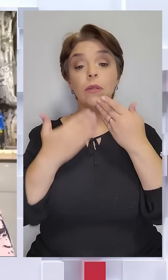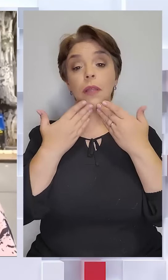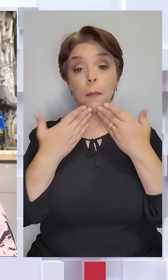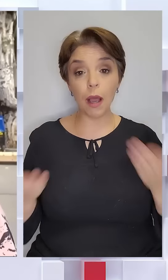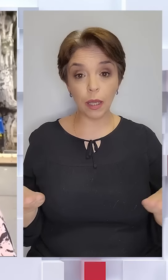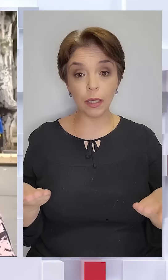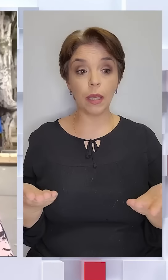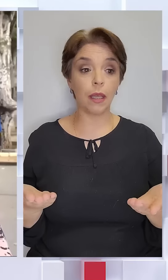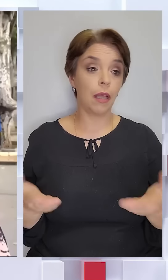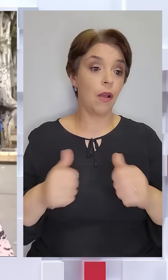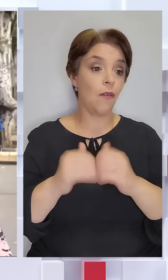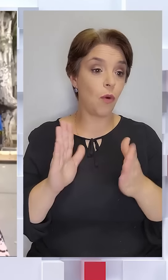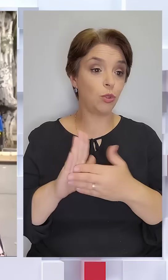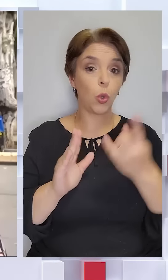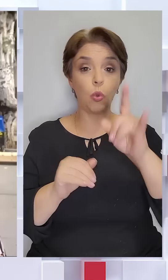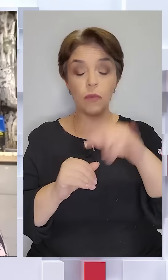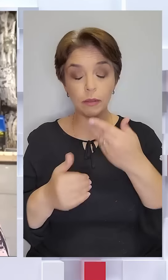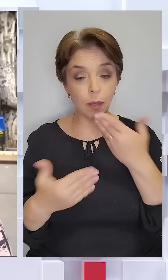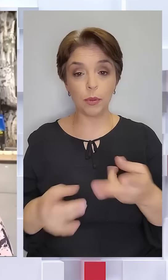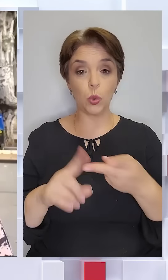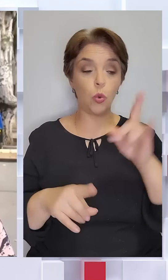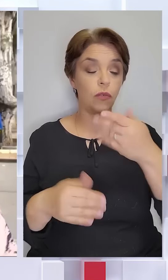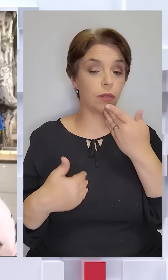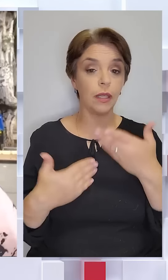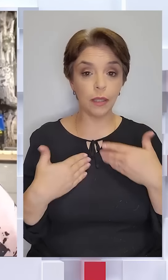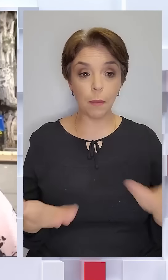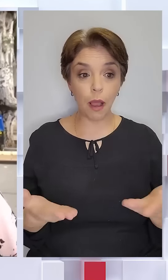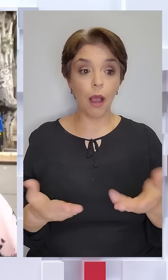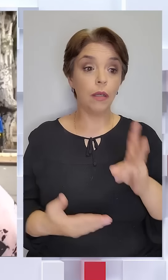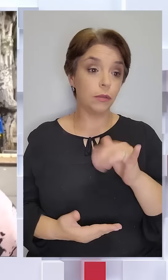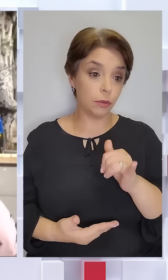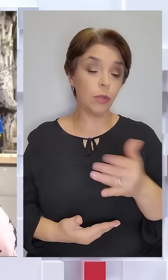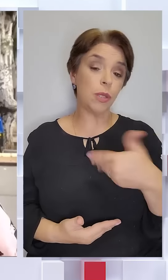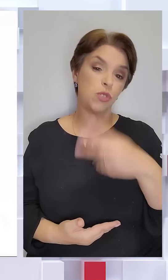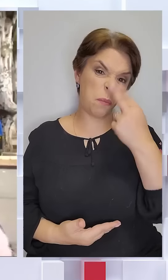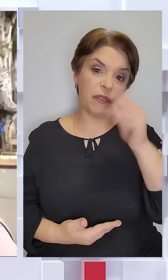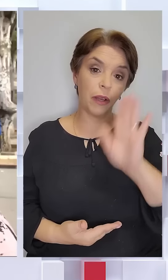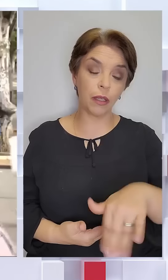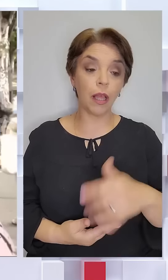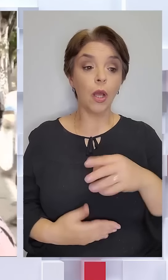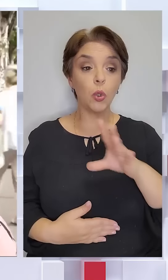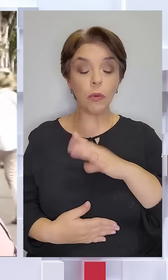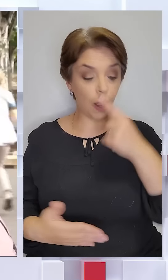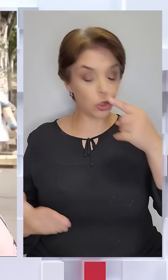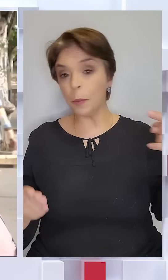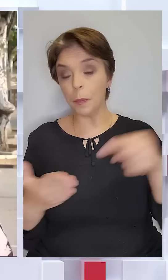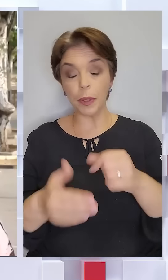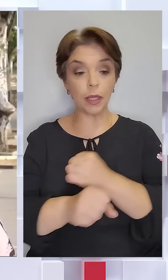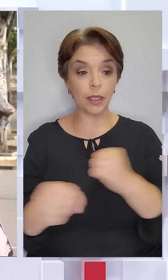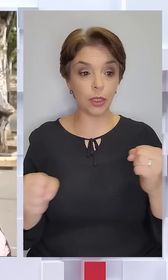немає, в общем, одного вікна, другого немає. Ну, ми вже привикли. Ну, буває, як прилетить,